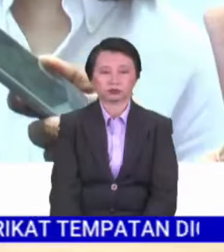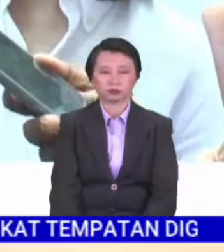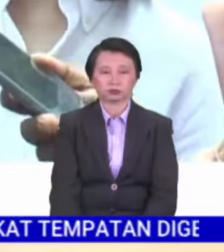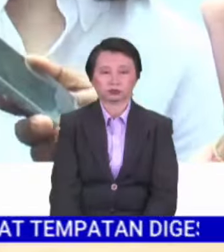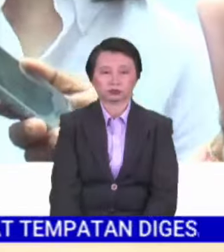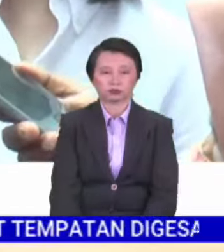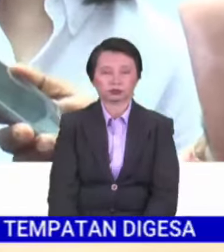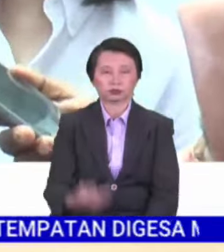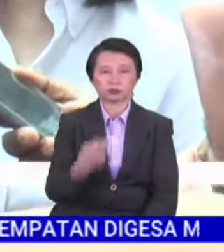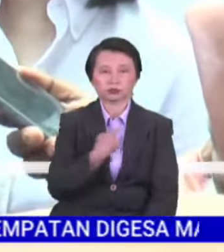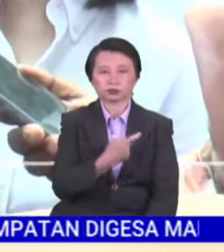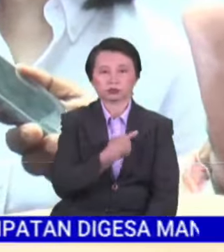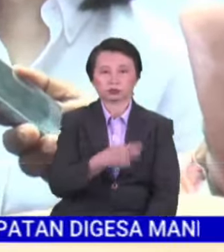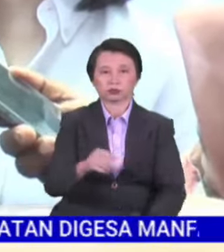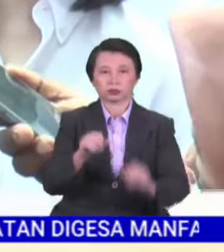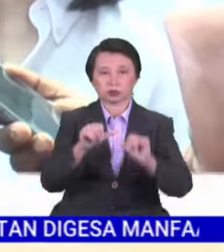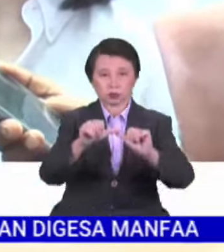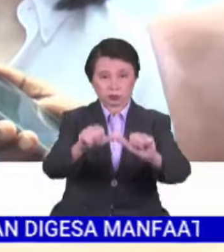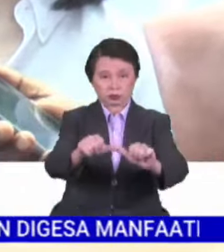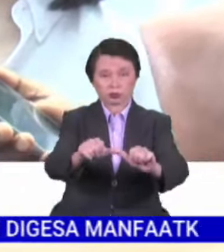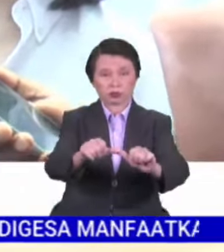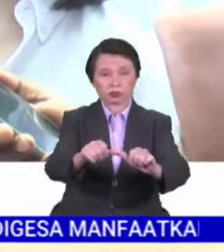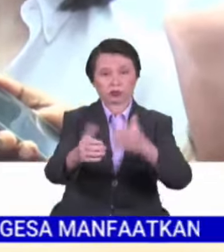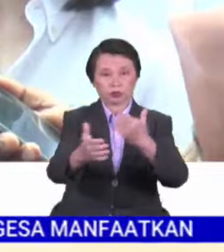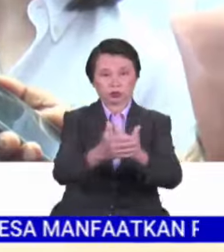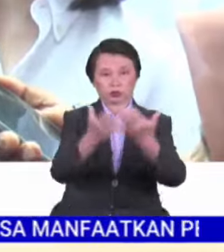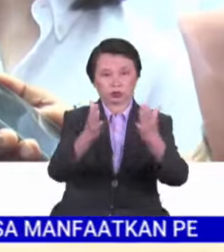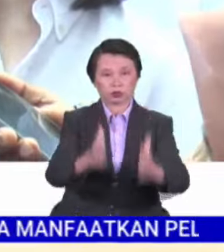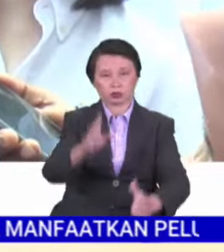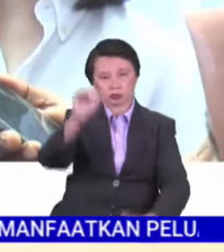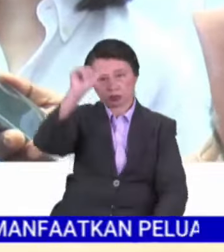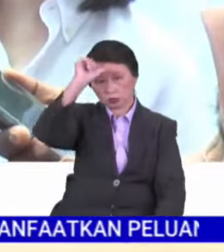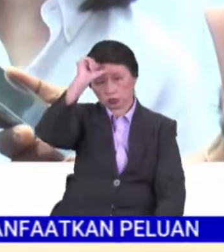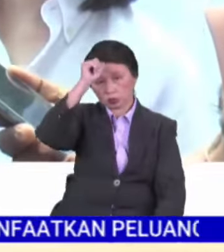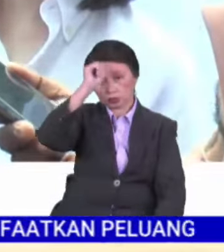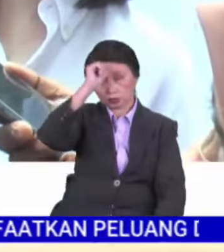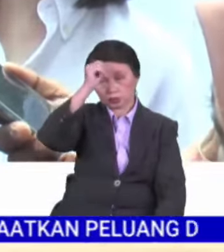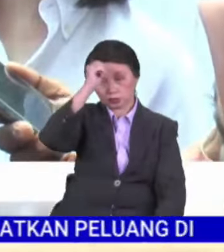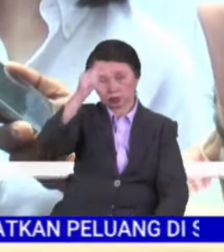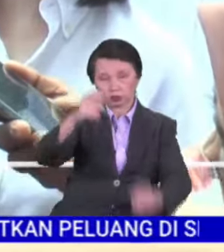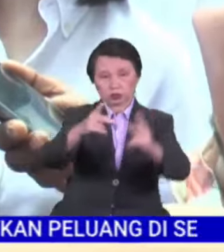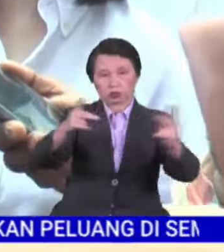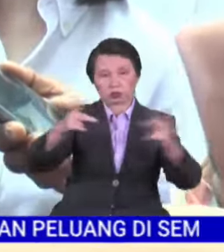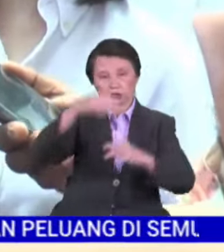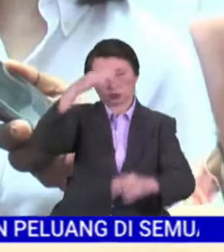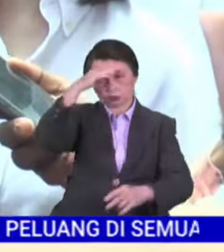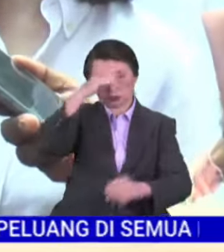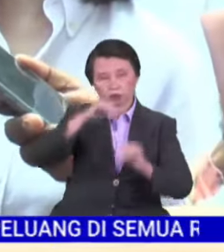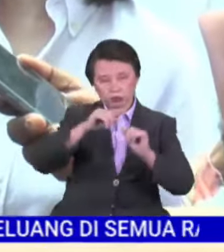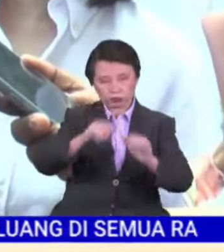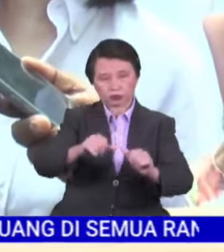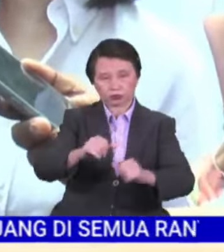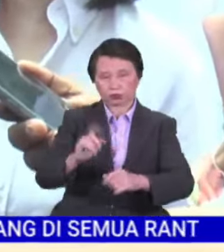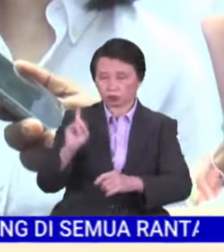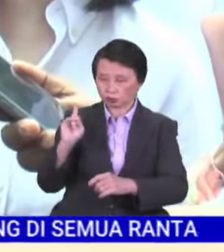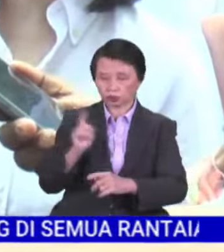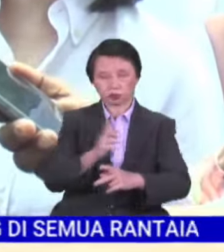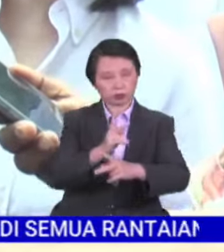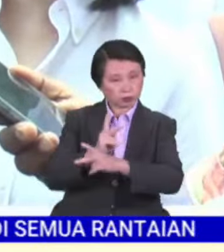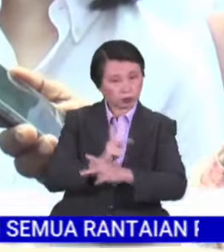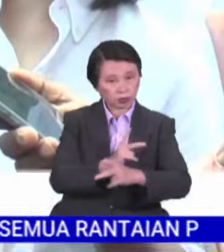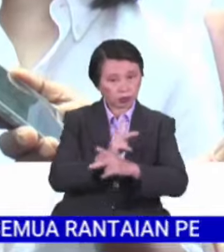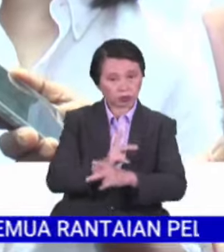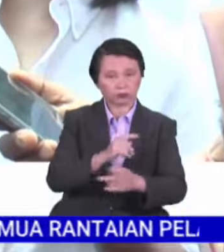Kita meneruskan supaya orang Hindu, orang India di kawasan Johor ini terus terbela. Inilah